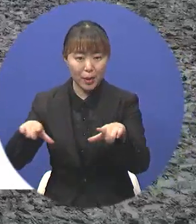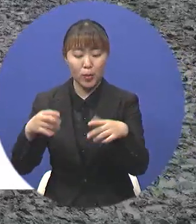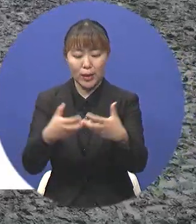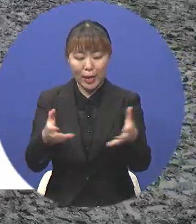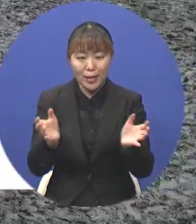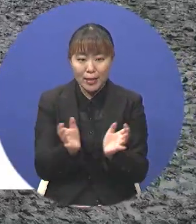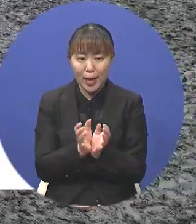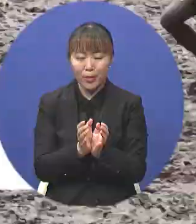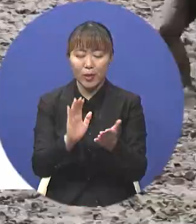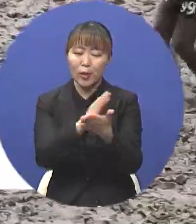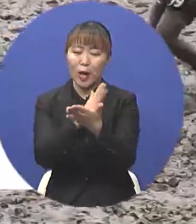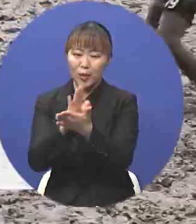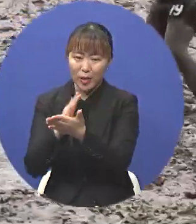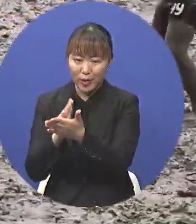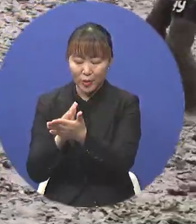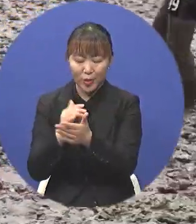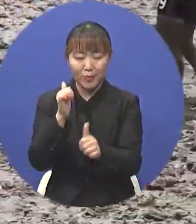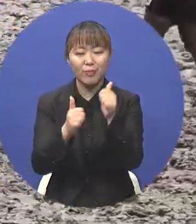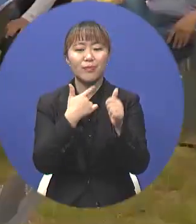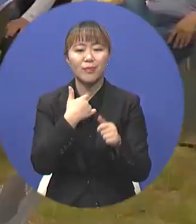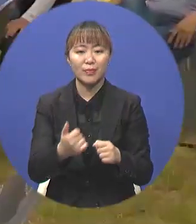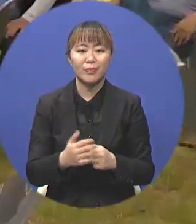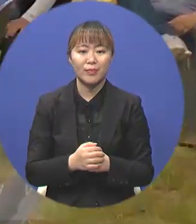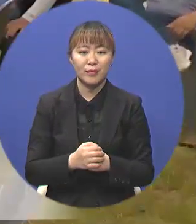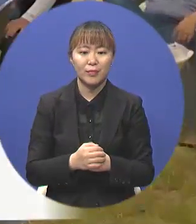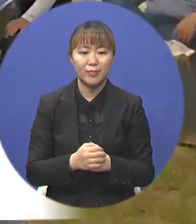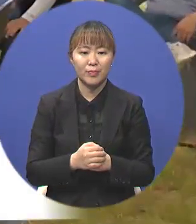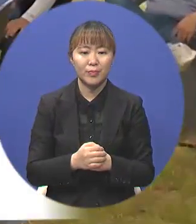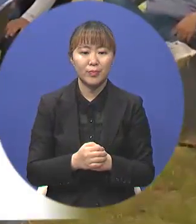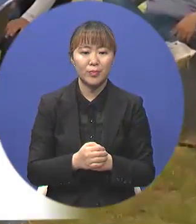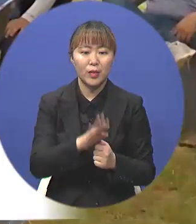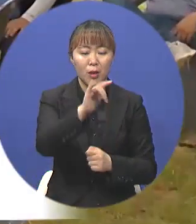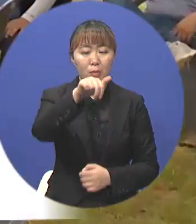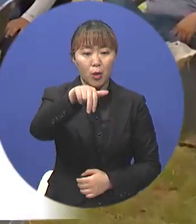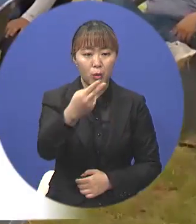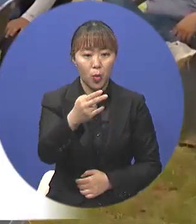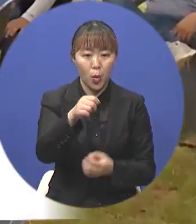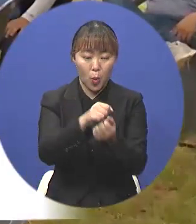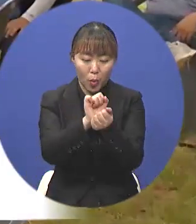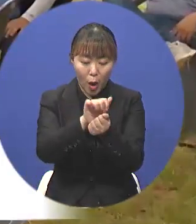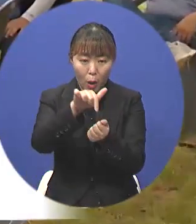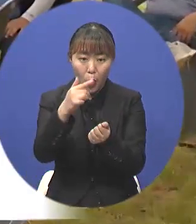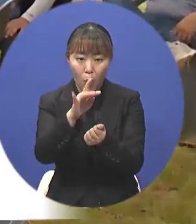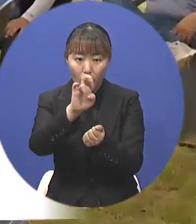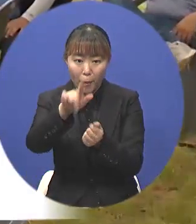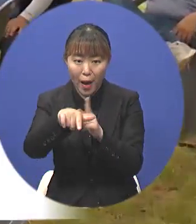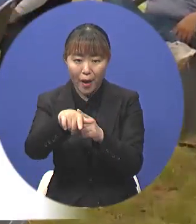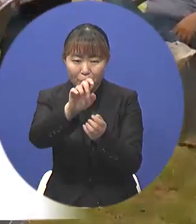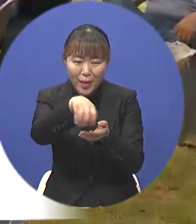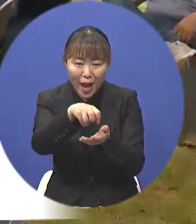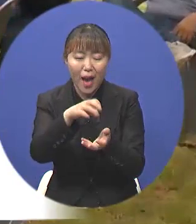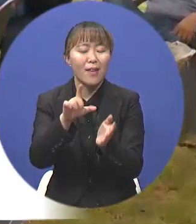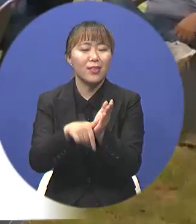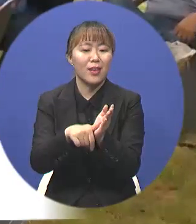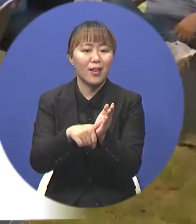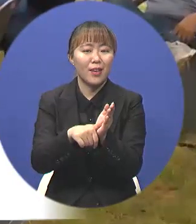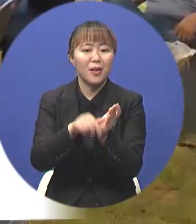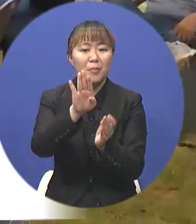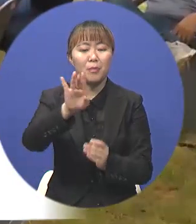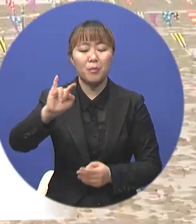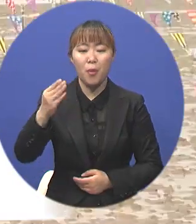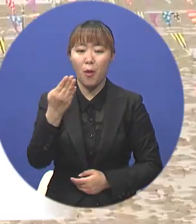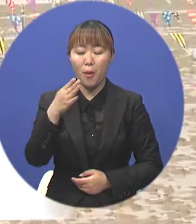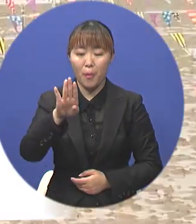단체전 등으로 나뉘어 진행됐습니다. 벌교 그 꼬막 캐는데 필요한 재래식 그 뻘배가 있습니다.